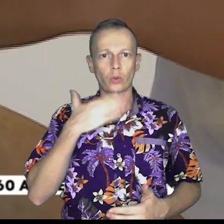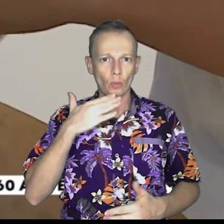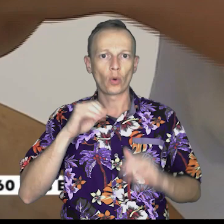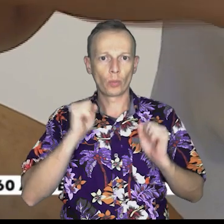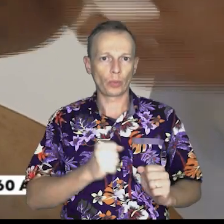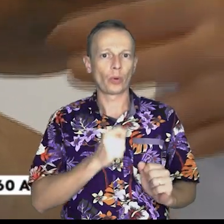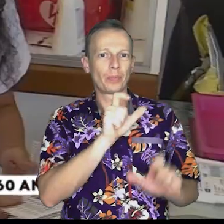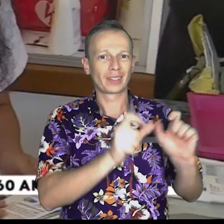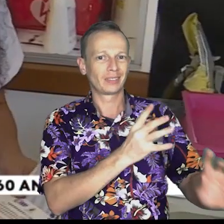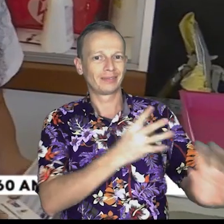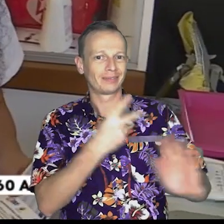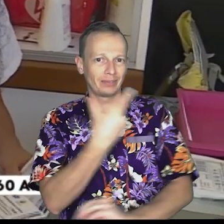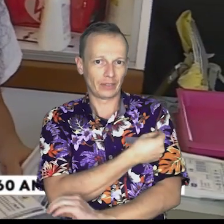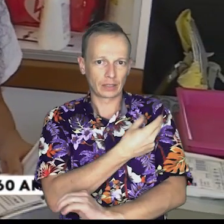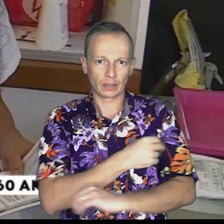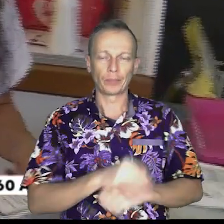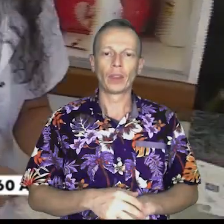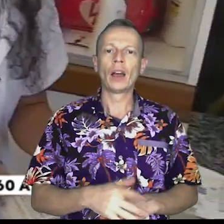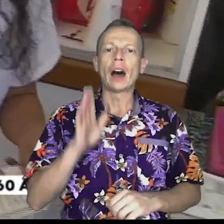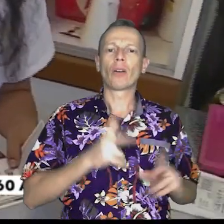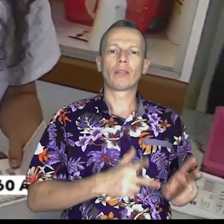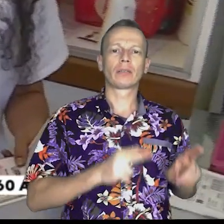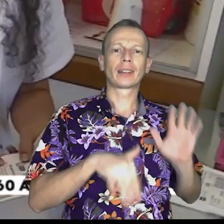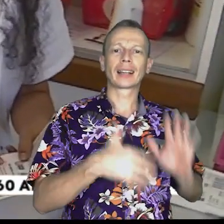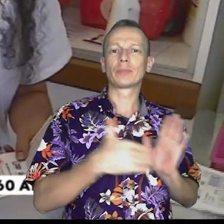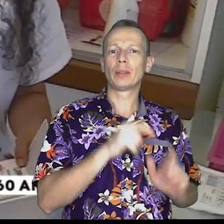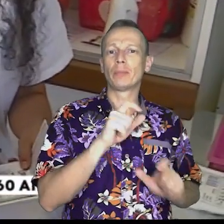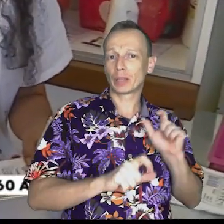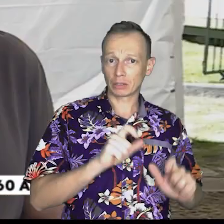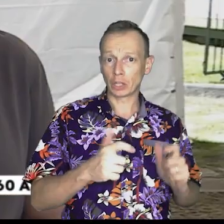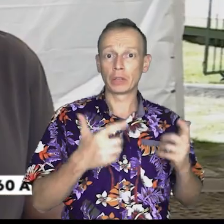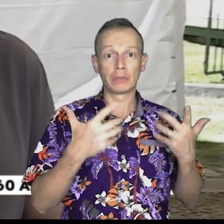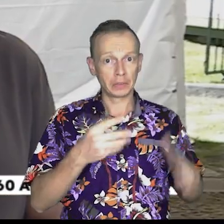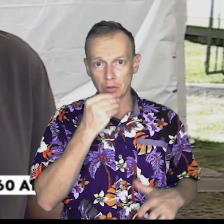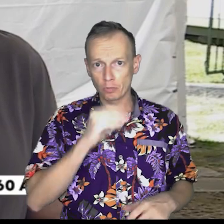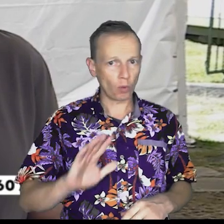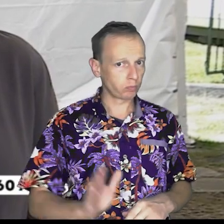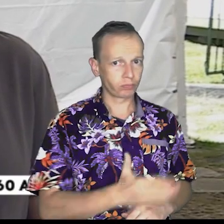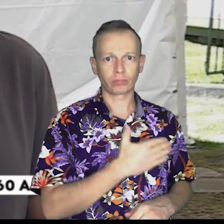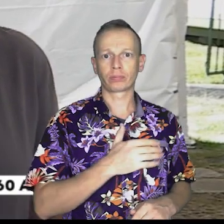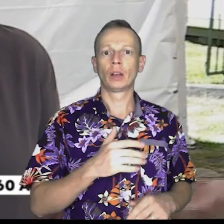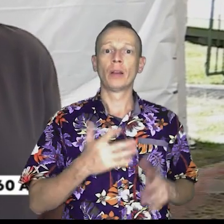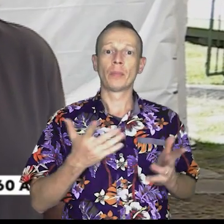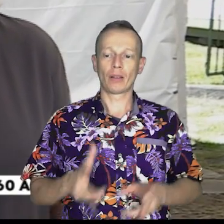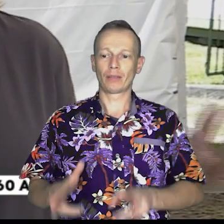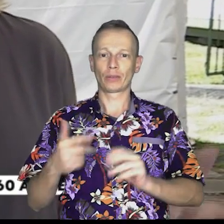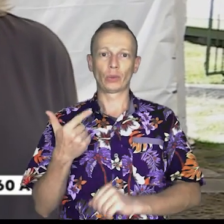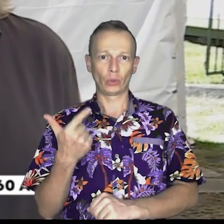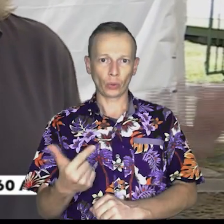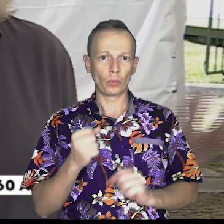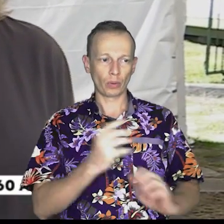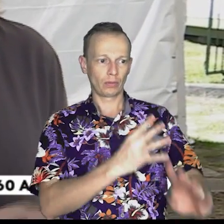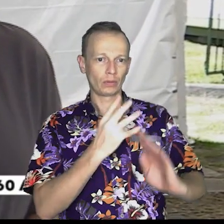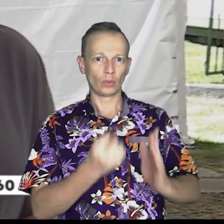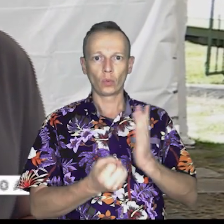qu'il faut pour vacciner la population. La phase 1 ne concernait que 15 000 personnes. Ces 15 000 personnes-là ont été vaccinées. Donc vous voyez, la phase